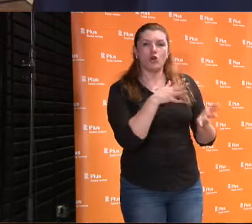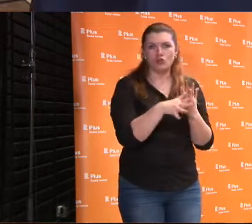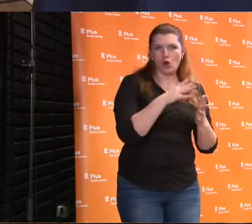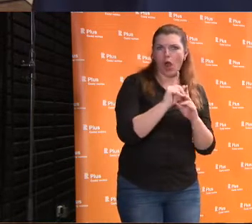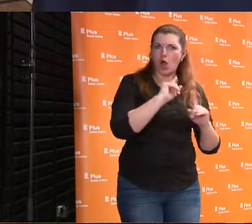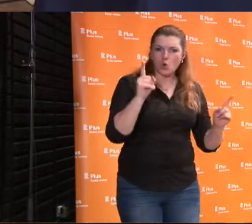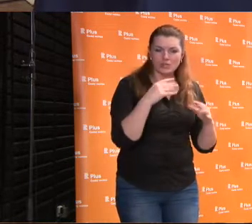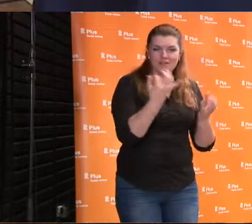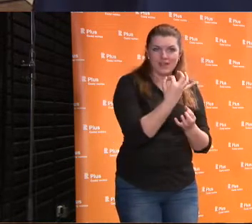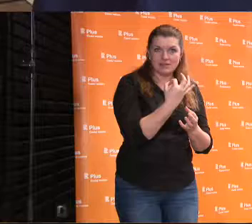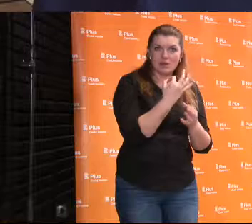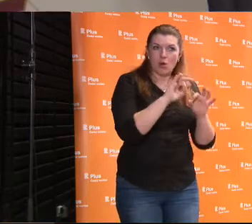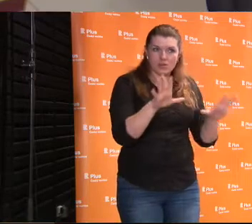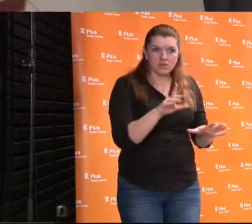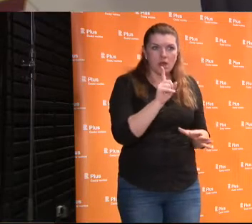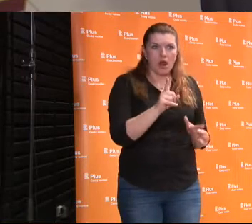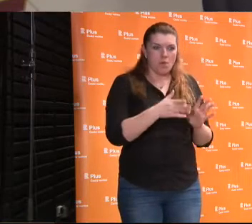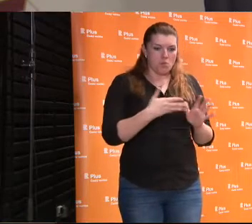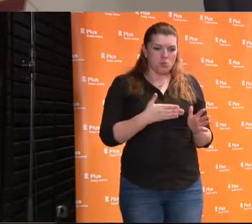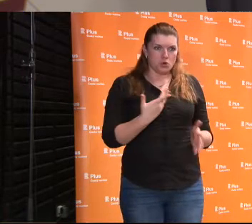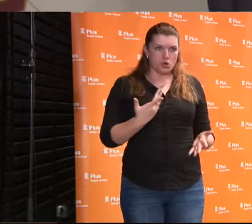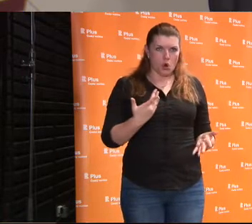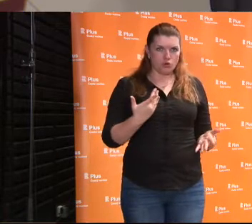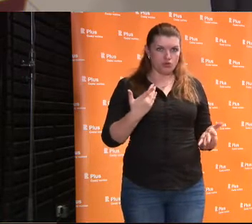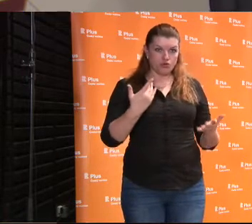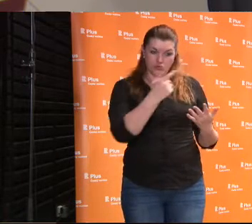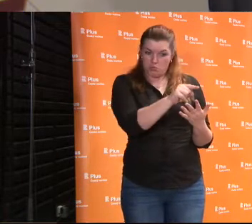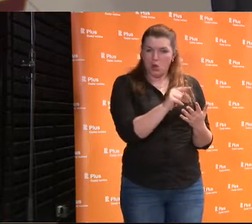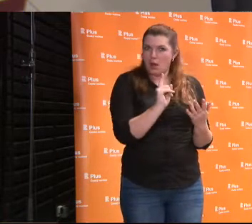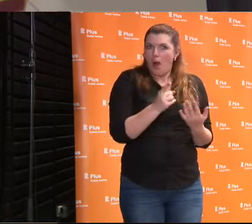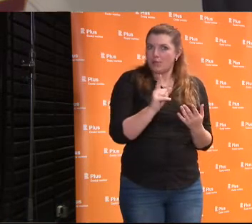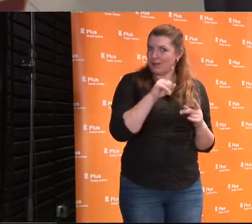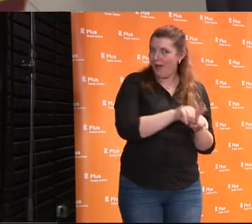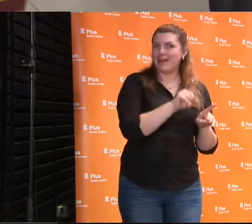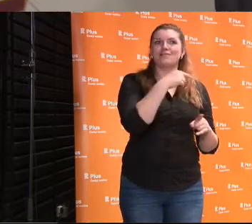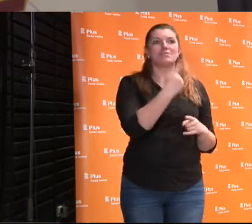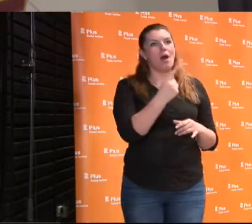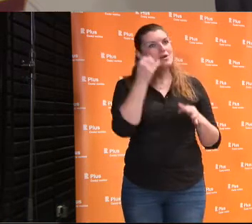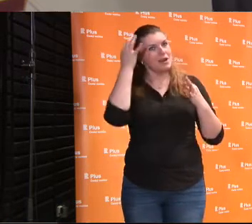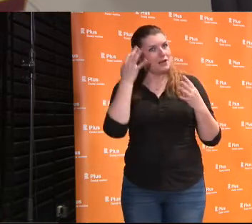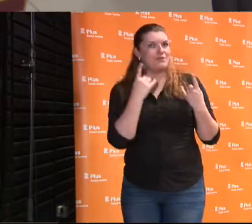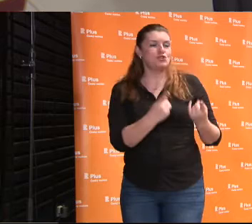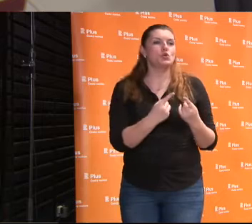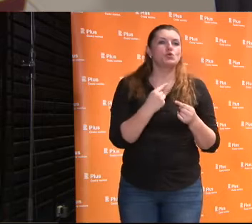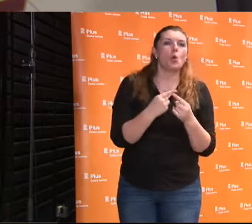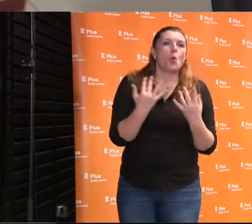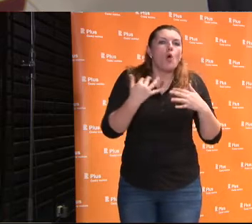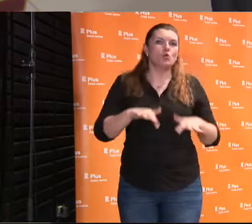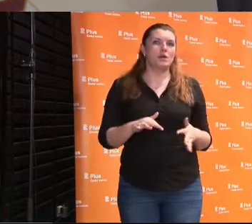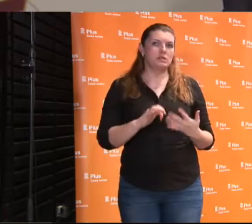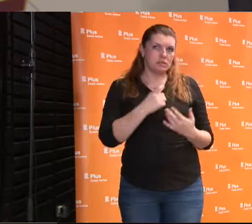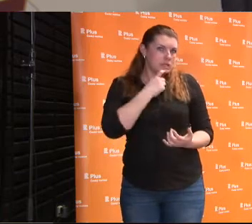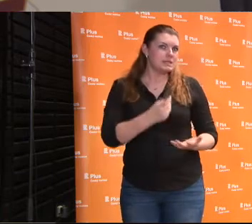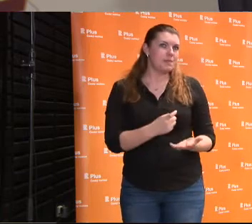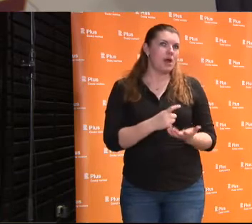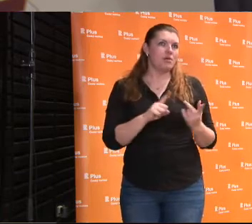dalšími omezeními. Ale proč bychom jednou nechtěli také kreativní činnost mít trošinku zautomatizovanou nebo